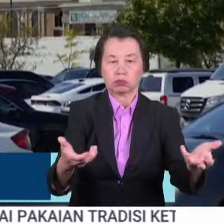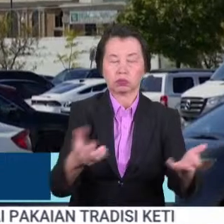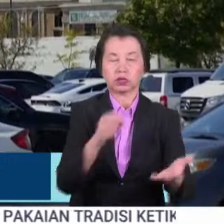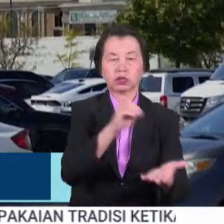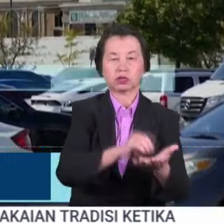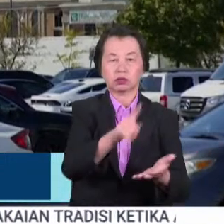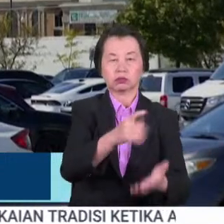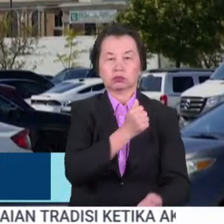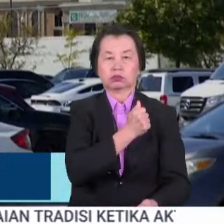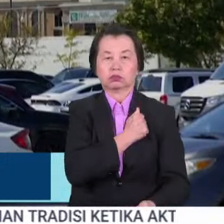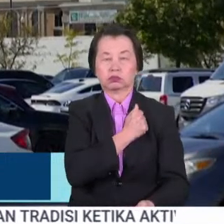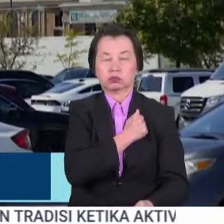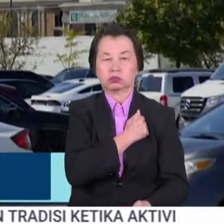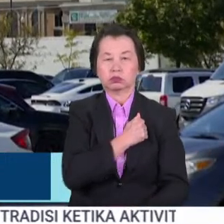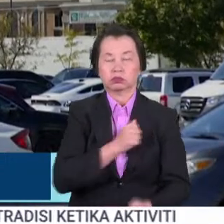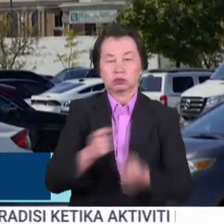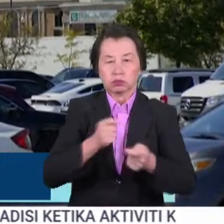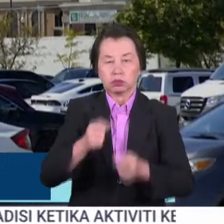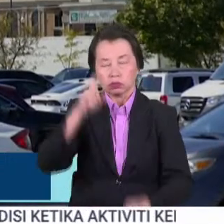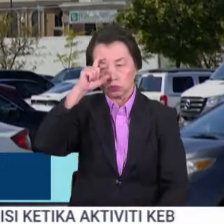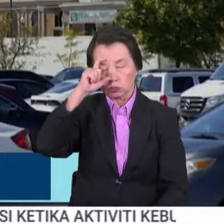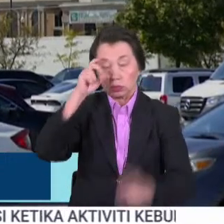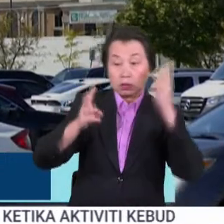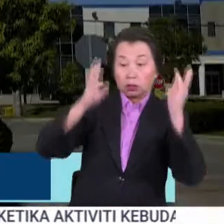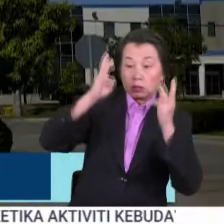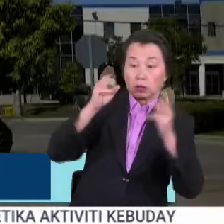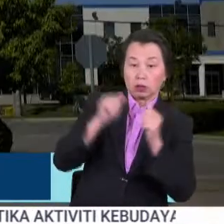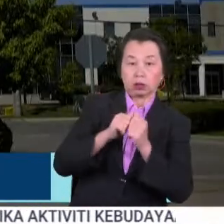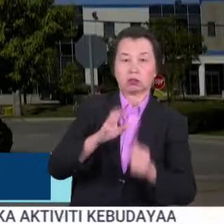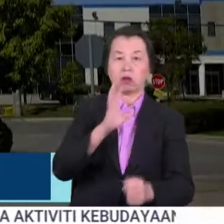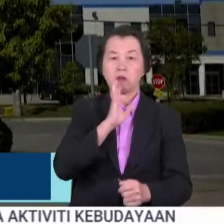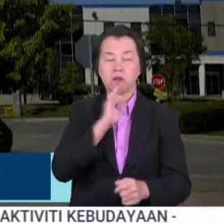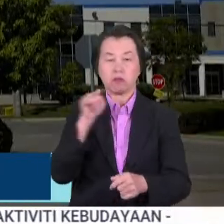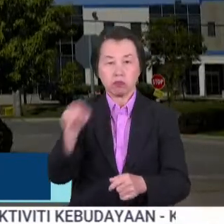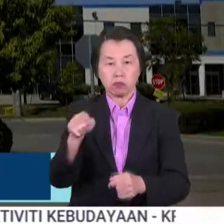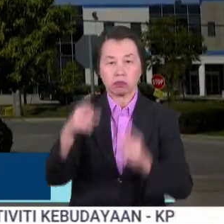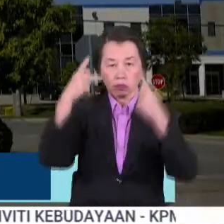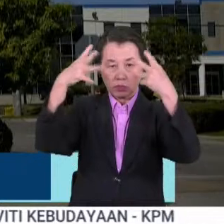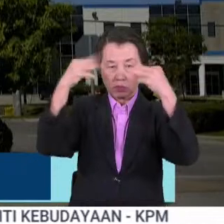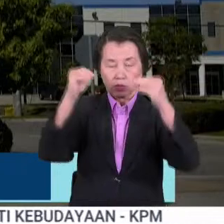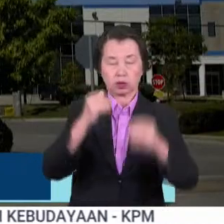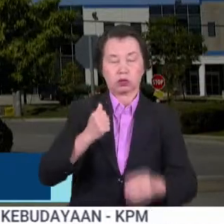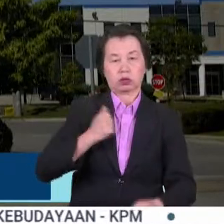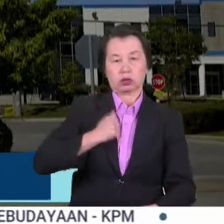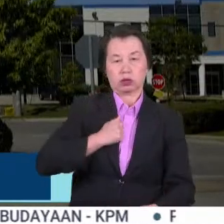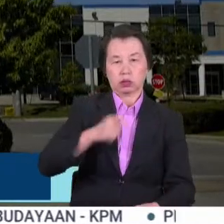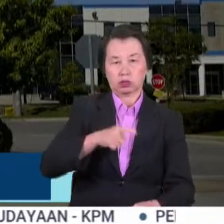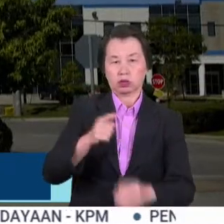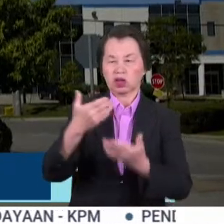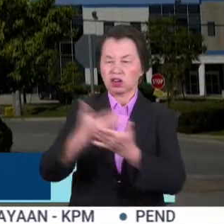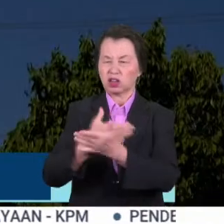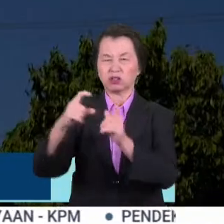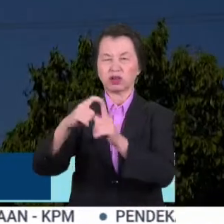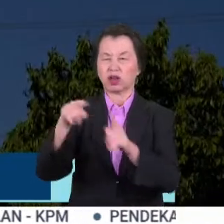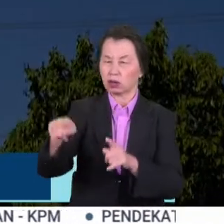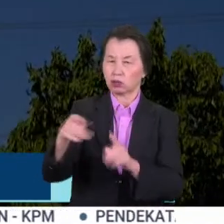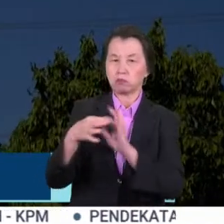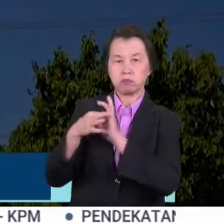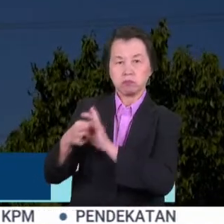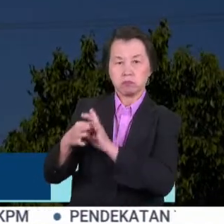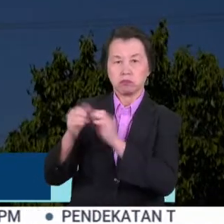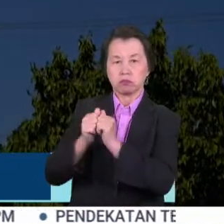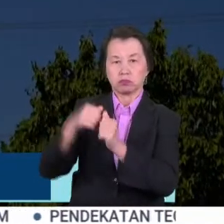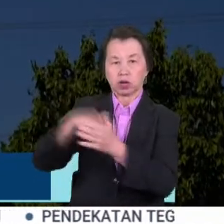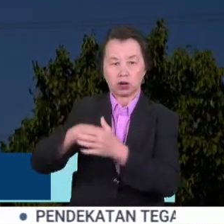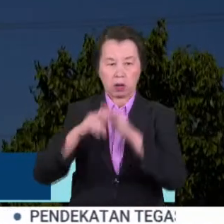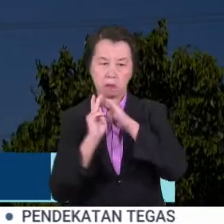Kanada. Pentadbiran Joe Biden dikatakan bimbang dengan dakwaan dikemukakan Perdana Menteri Kanada bahawa New Delhi bersubahat